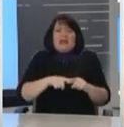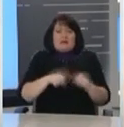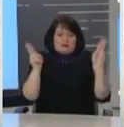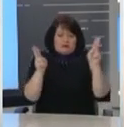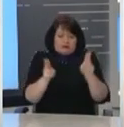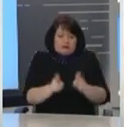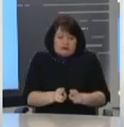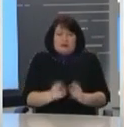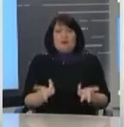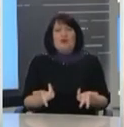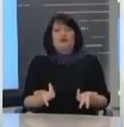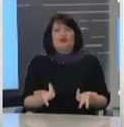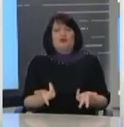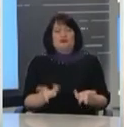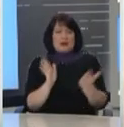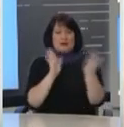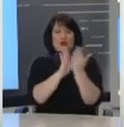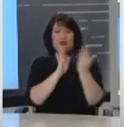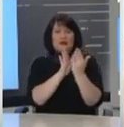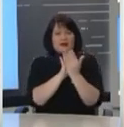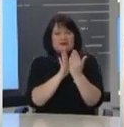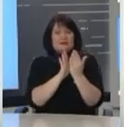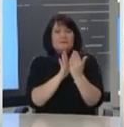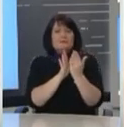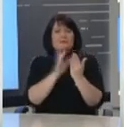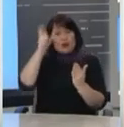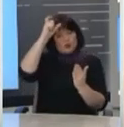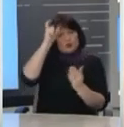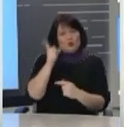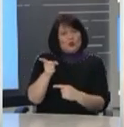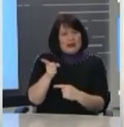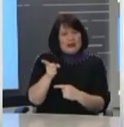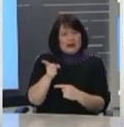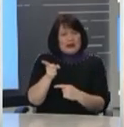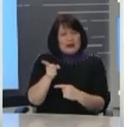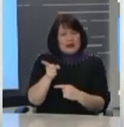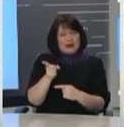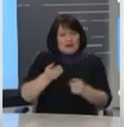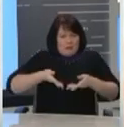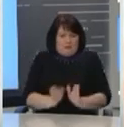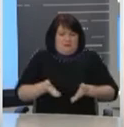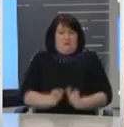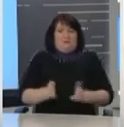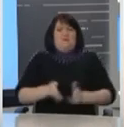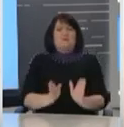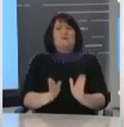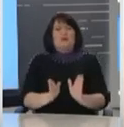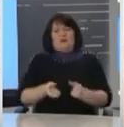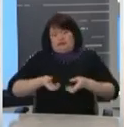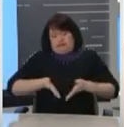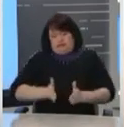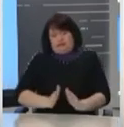πεθαίνει έχοντας να αντιμετωπίσει απέναντί της μια Τουρκία η οποία δημογραφικά βρίσκεται σε